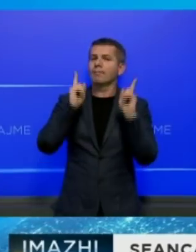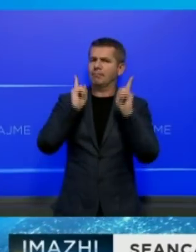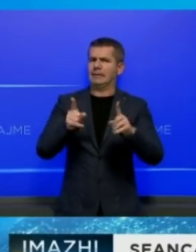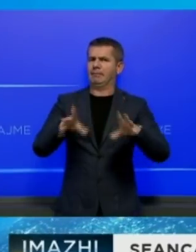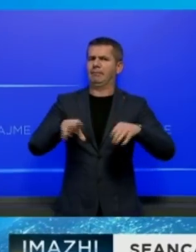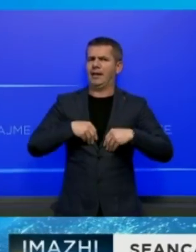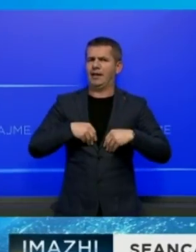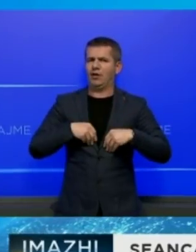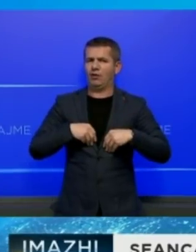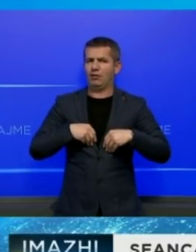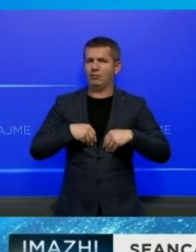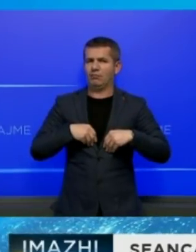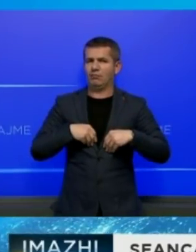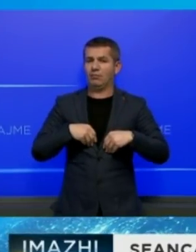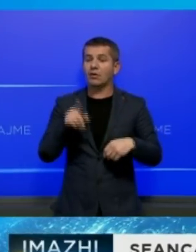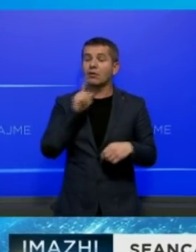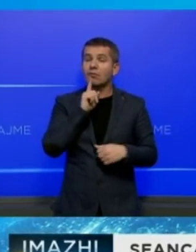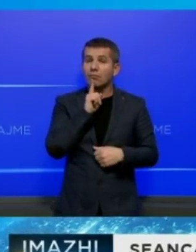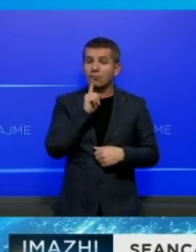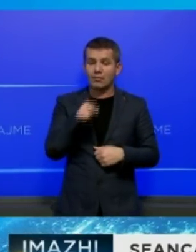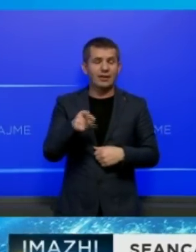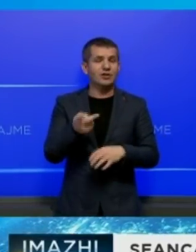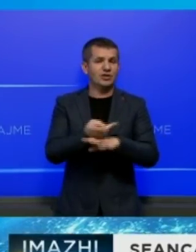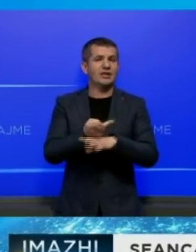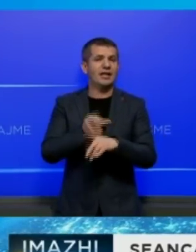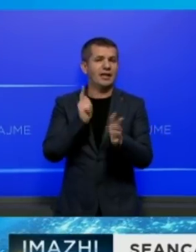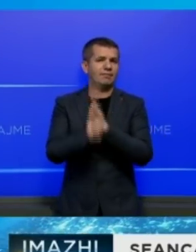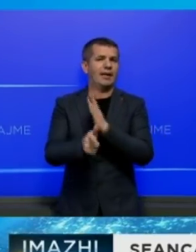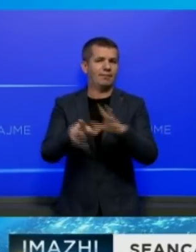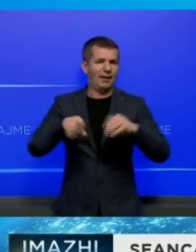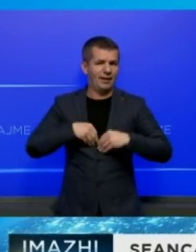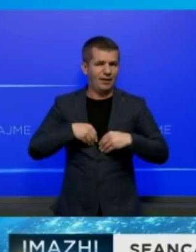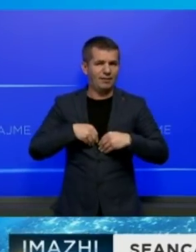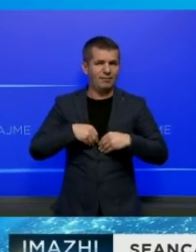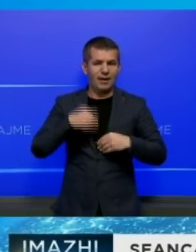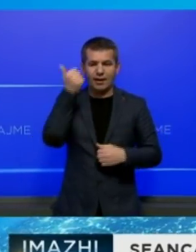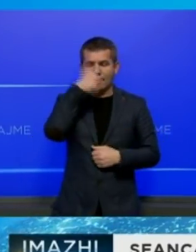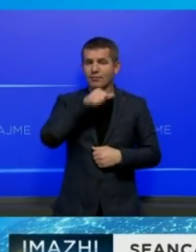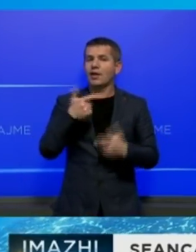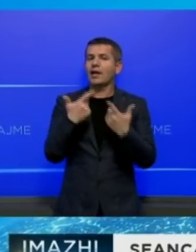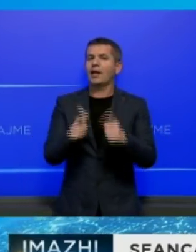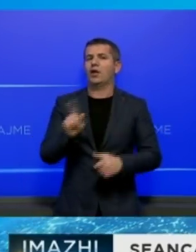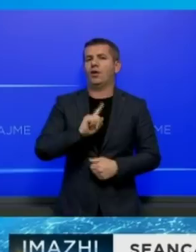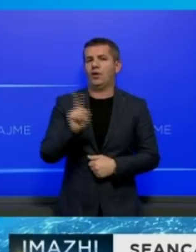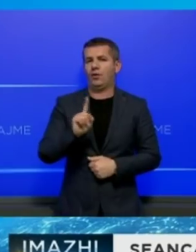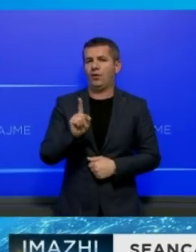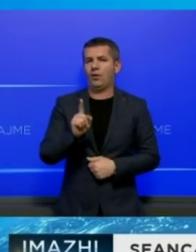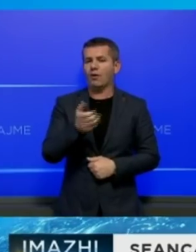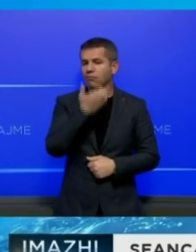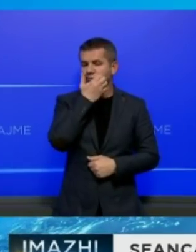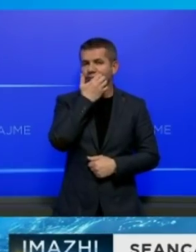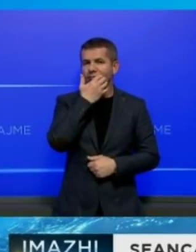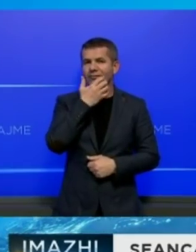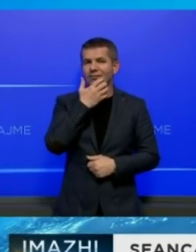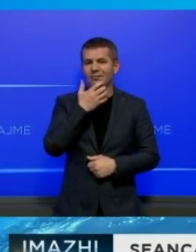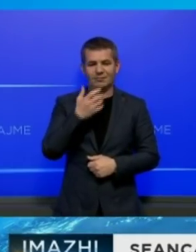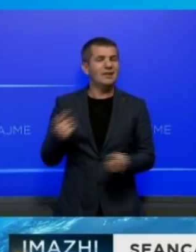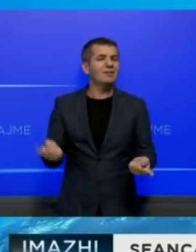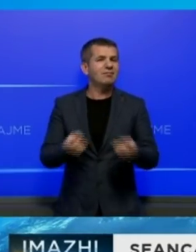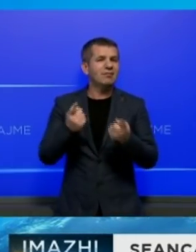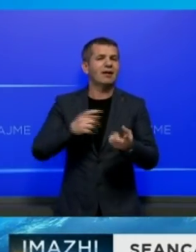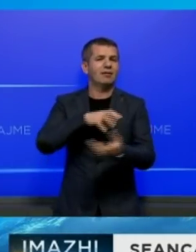vërtet, duke njohur urgjentisht pavarësinë e Kosovës në mënyrë që të mos lejohet përdorimi i preteksteve false